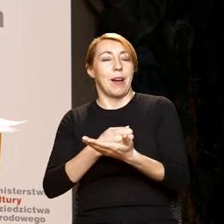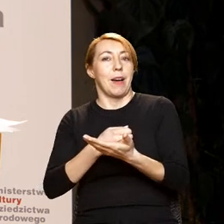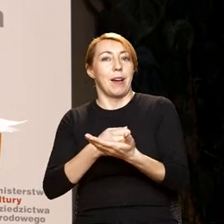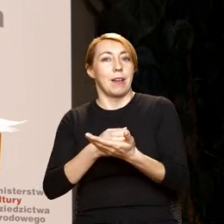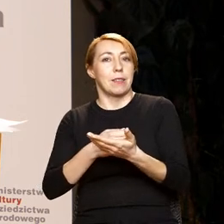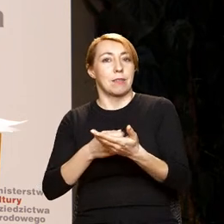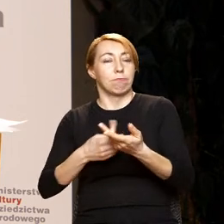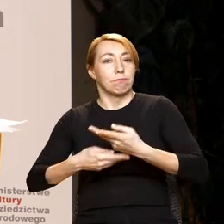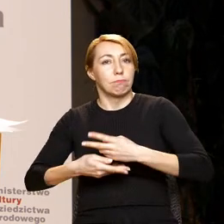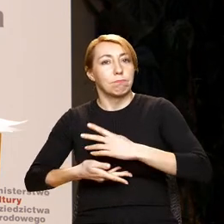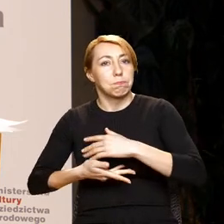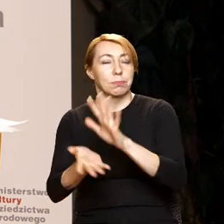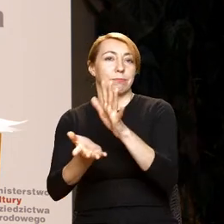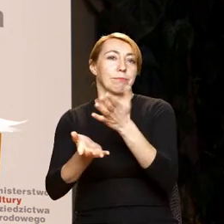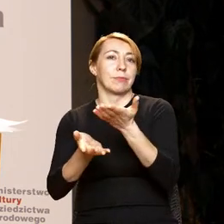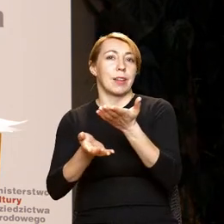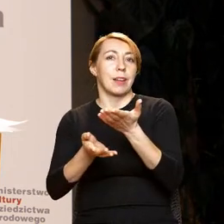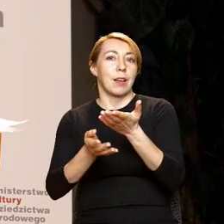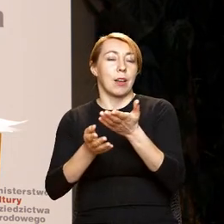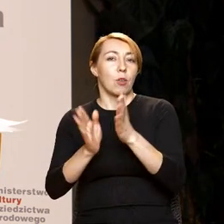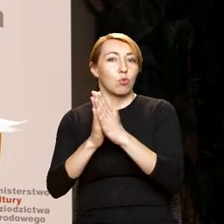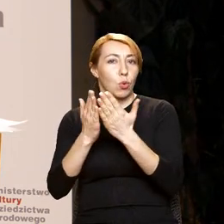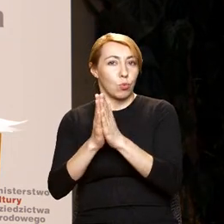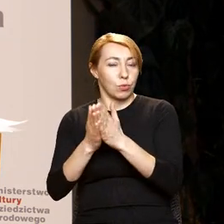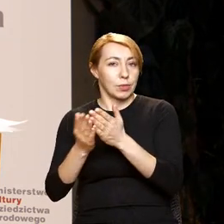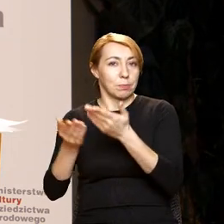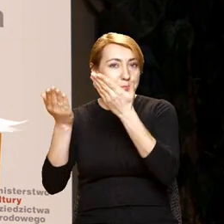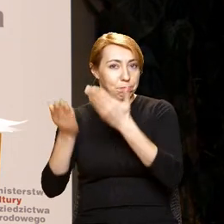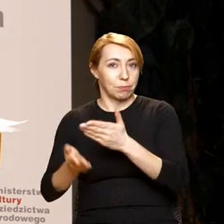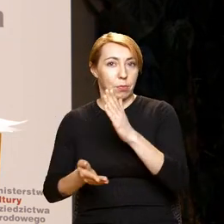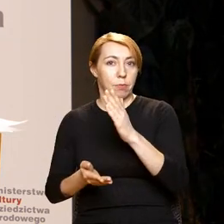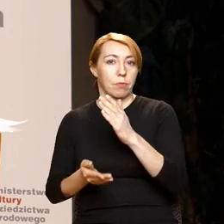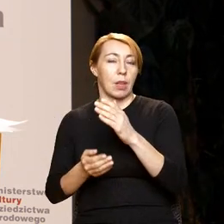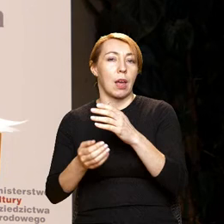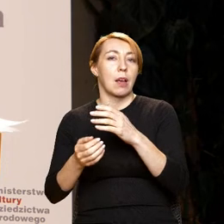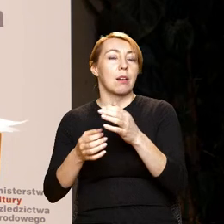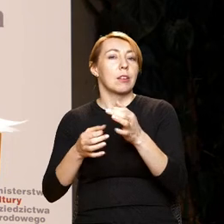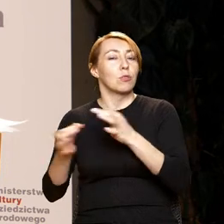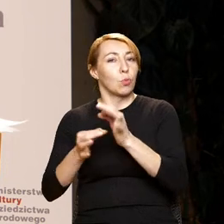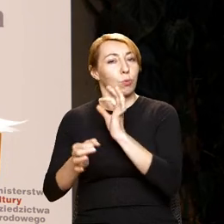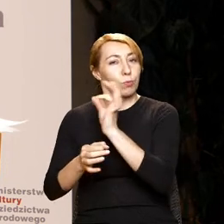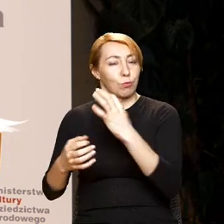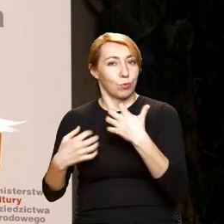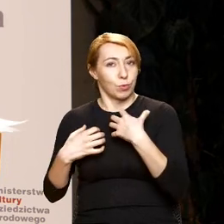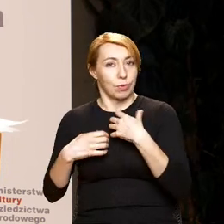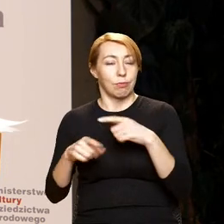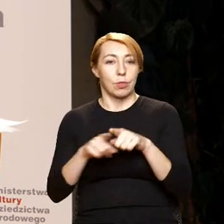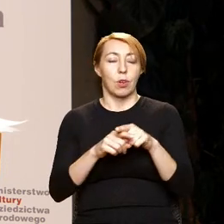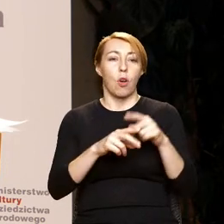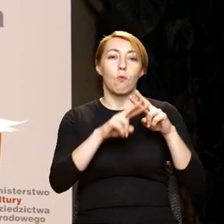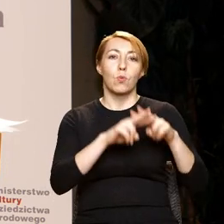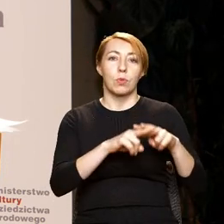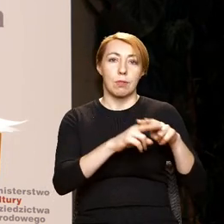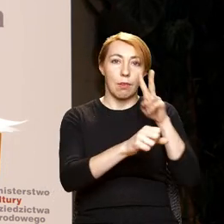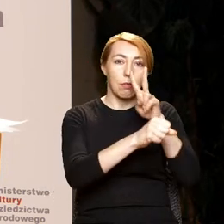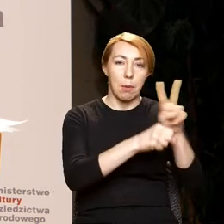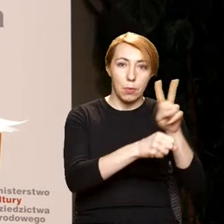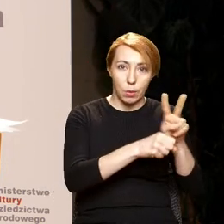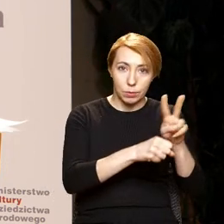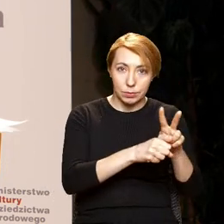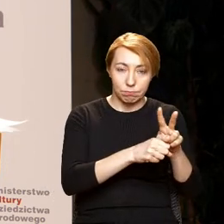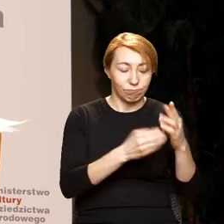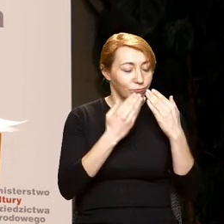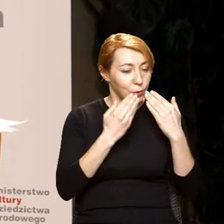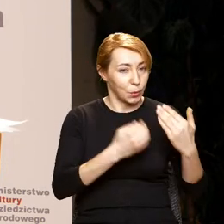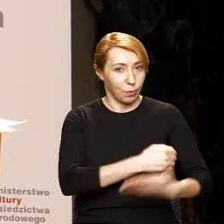wydanie biografii Bronisława Piłsudskiego. Przede wszystkim Fundacji Japońskiej, Japan Foundation. Bardzo dziękujemy